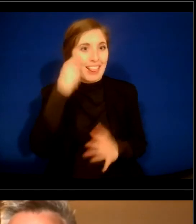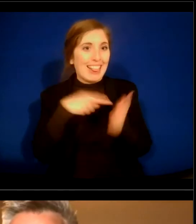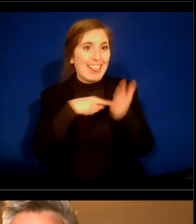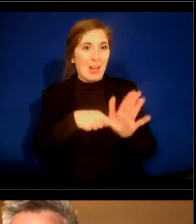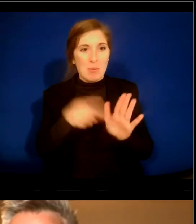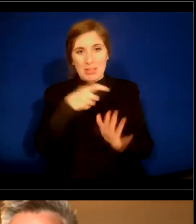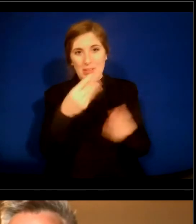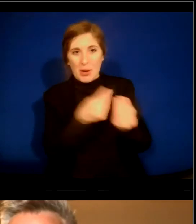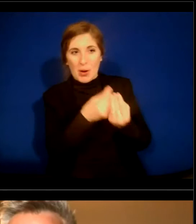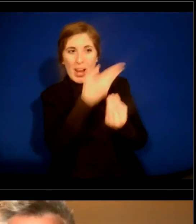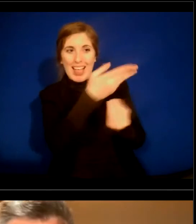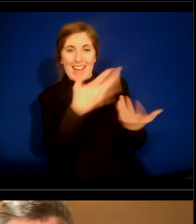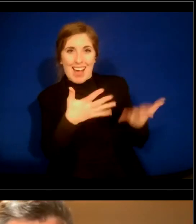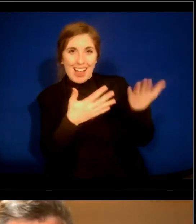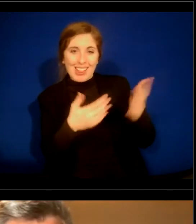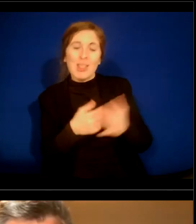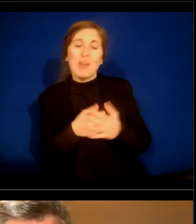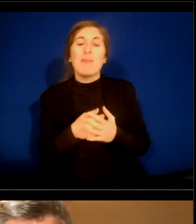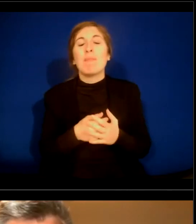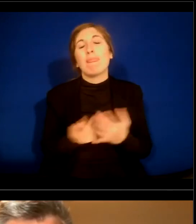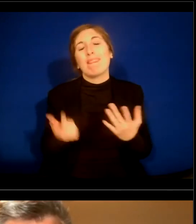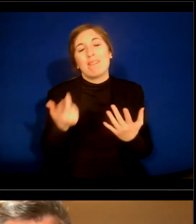ma soprattutto perché,